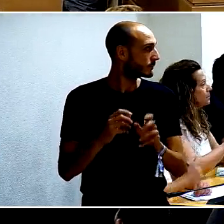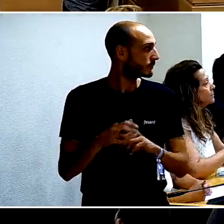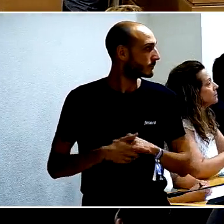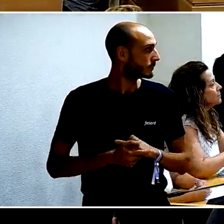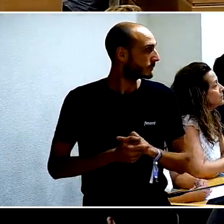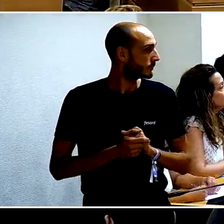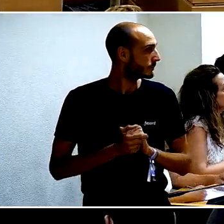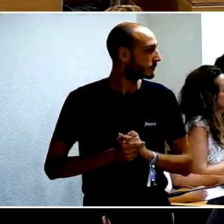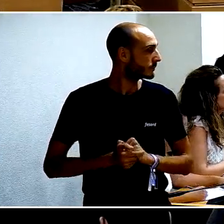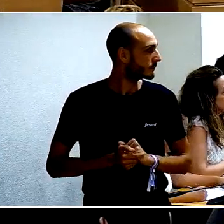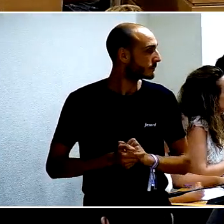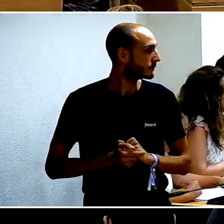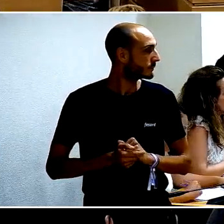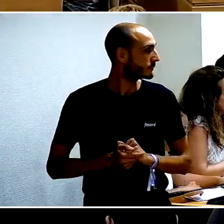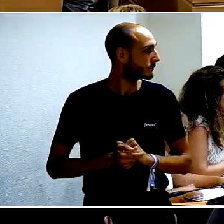Home, clar.